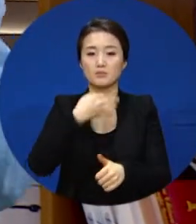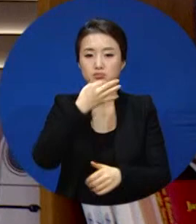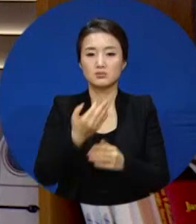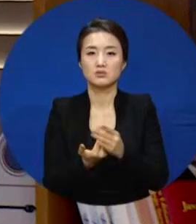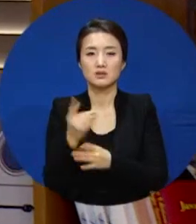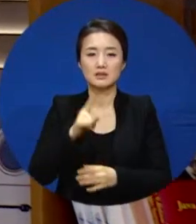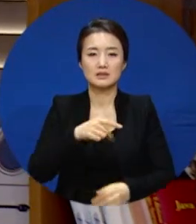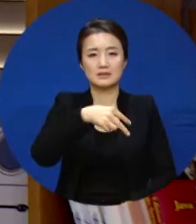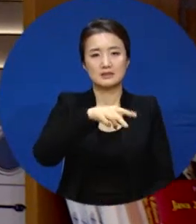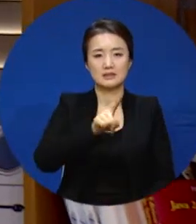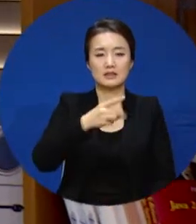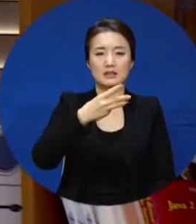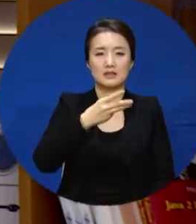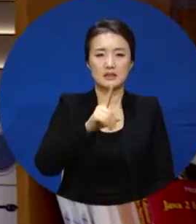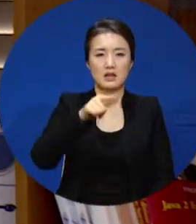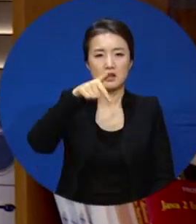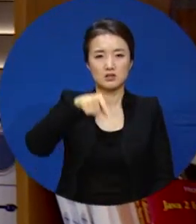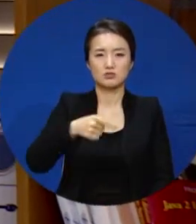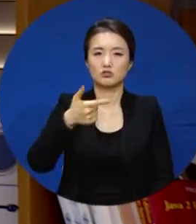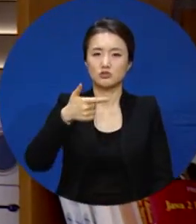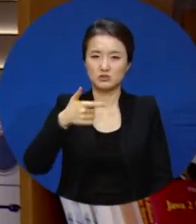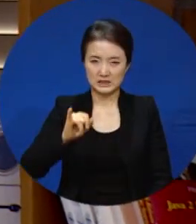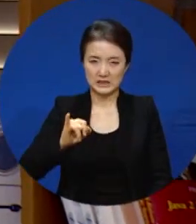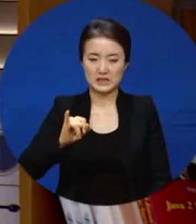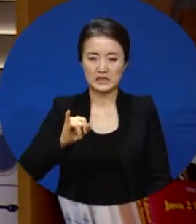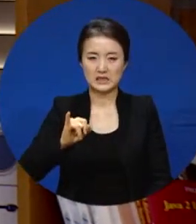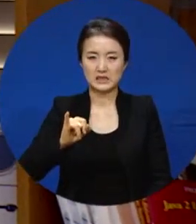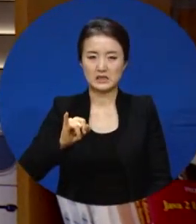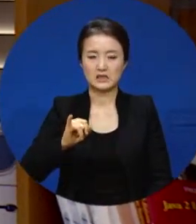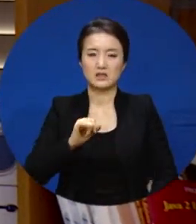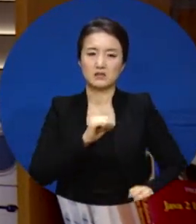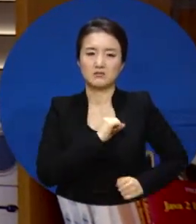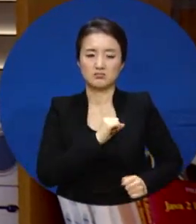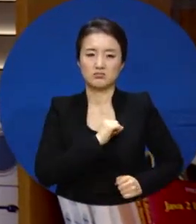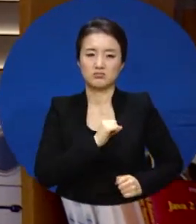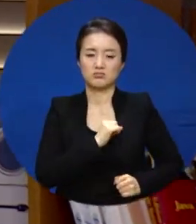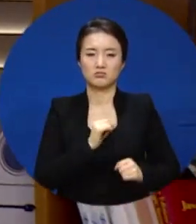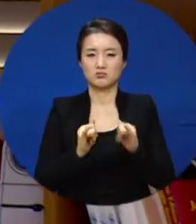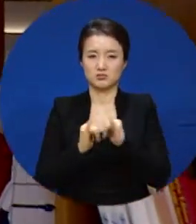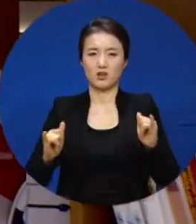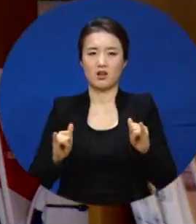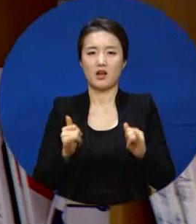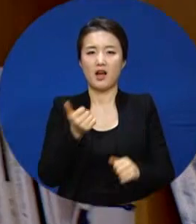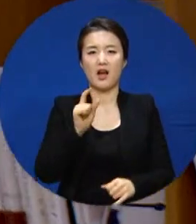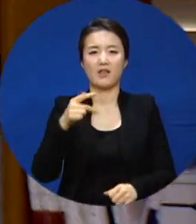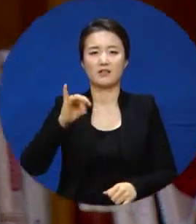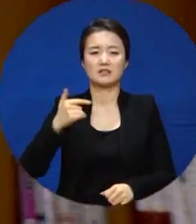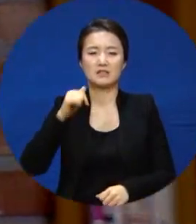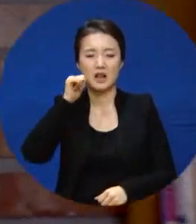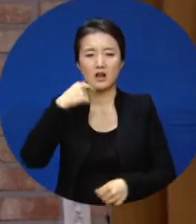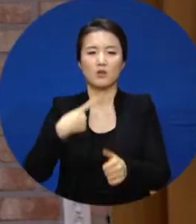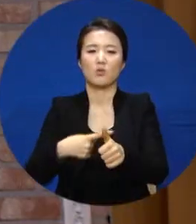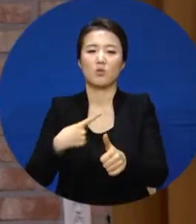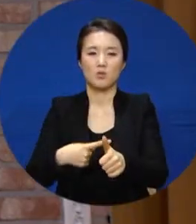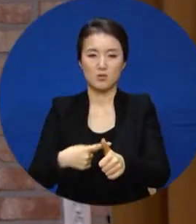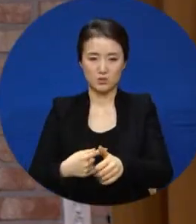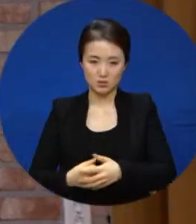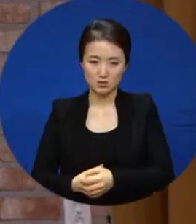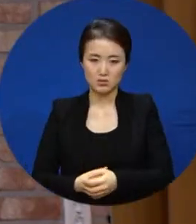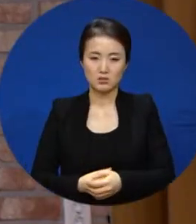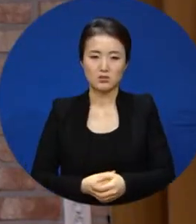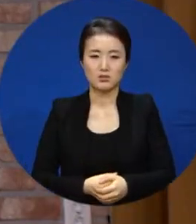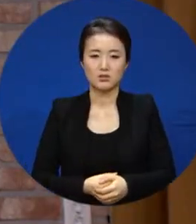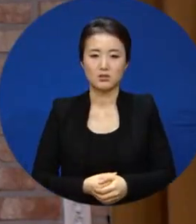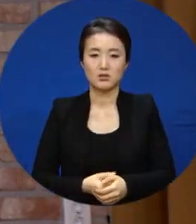무사한 신야 차타고 누군가의 사람들 다 피우는 거지 그 처음의 한식 누가 태감 애한테 가요 그런데